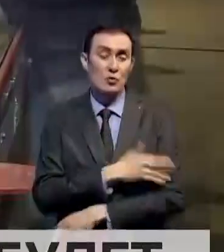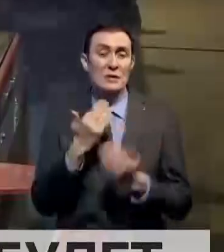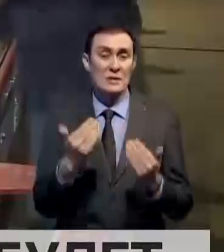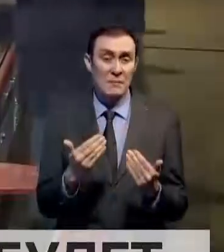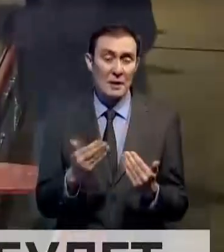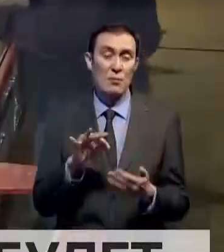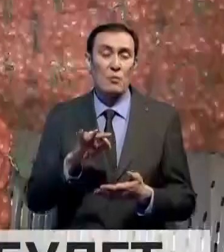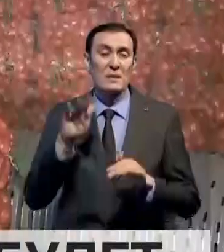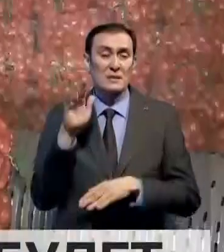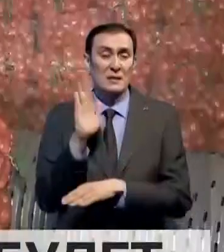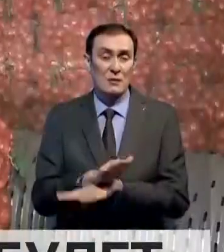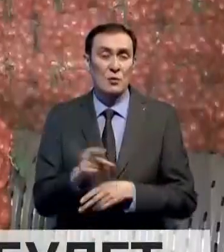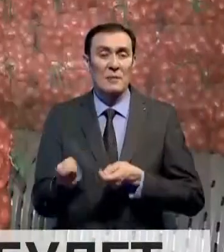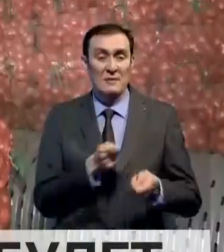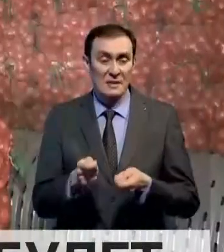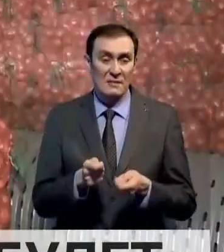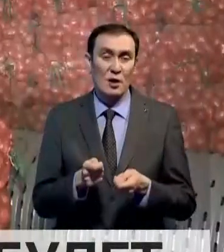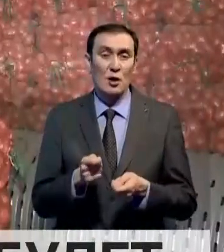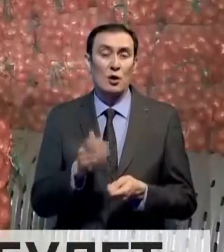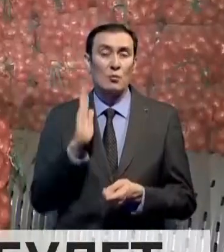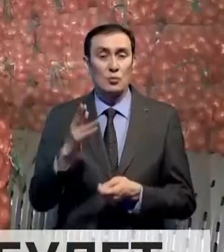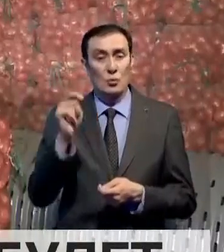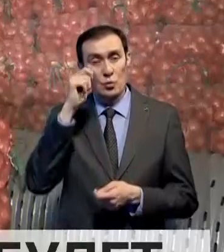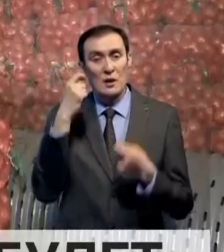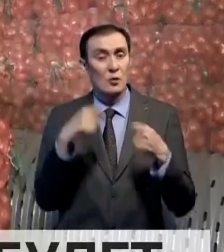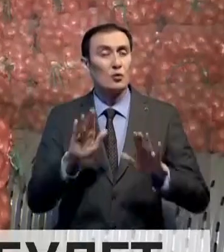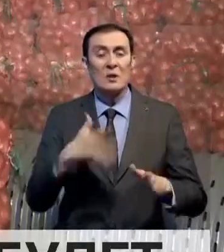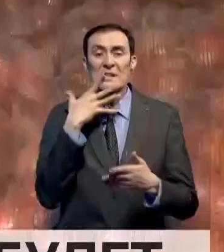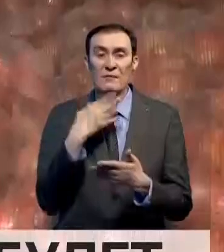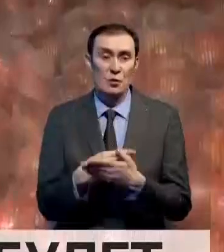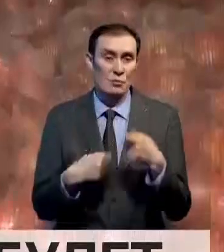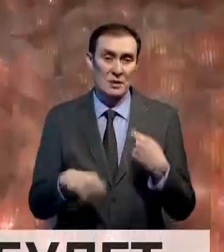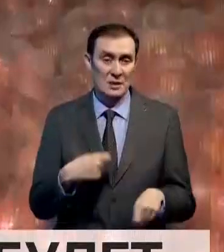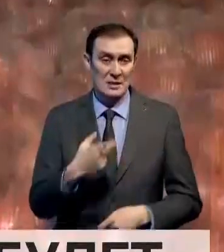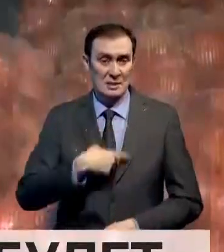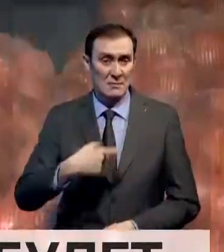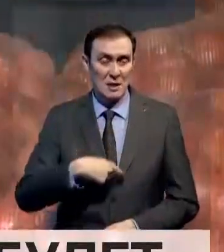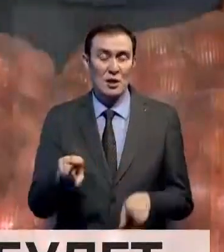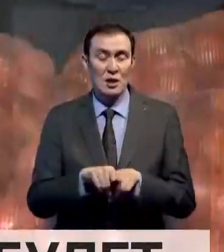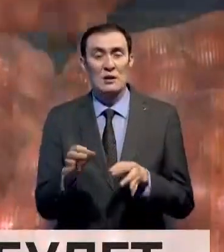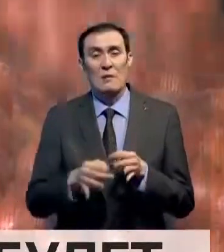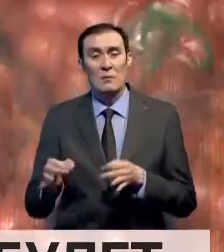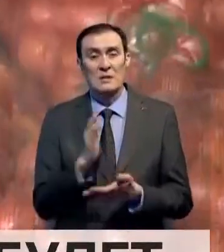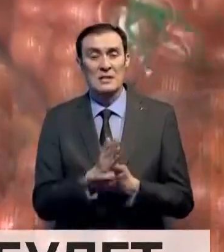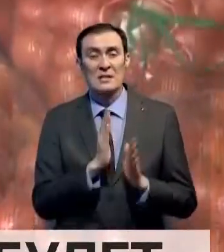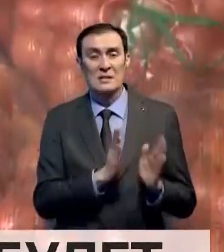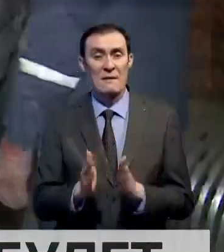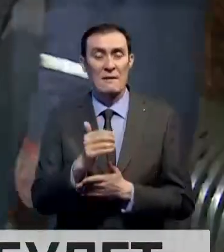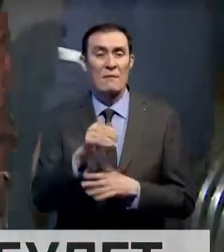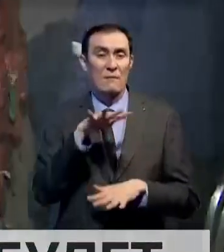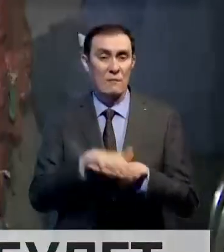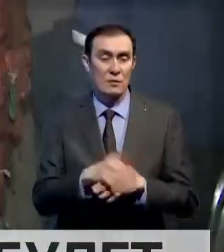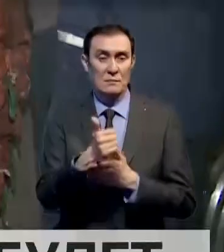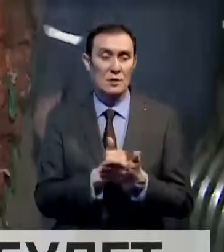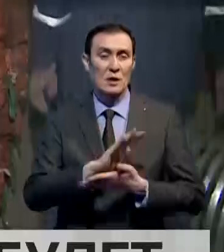Теперь, согласно постановлению правительства, лук будут реализовывать только на внутреннем рынке. Также в области создан стабилизационный фонд на